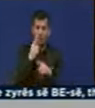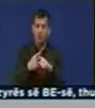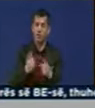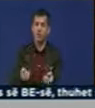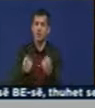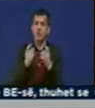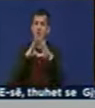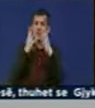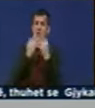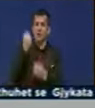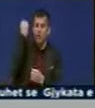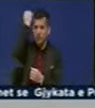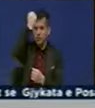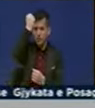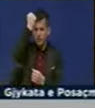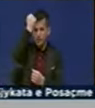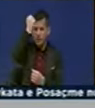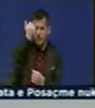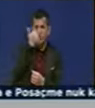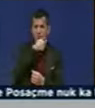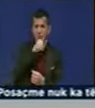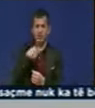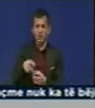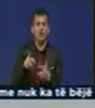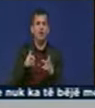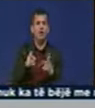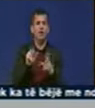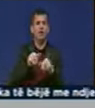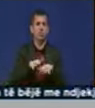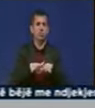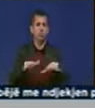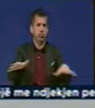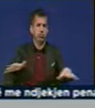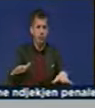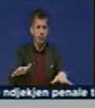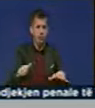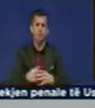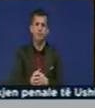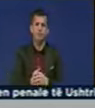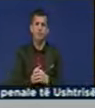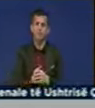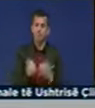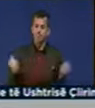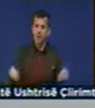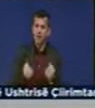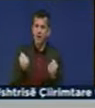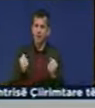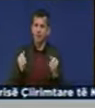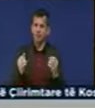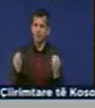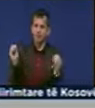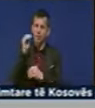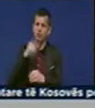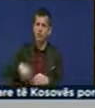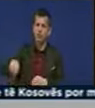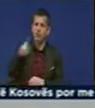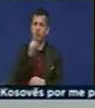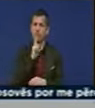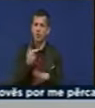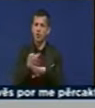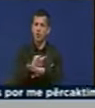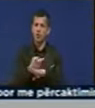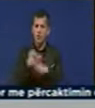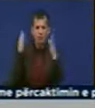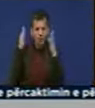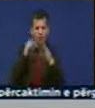e Kosovës, sepse kanceri po vazhdon të vrasë. Të angazhohemi që pushtetit të japë prioritet arsimimit